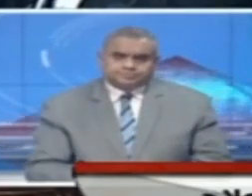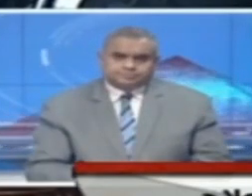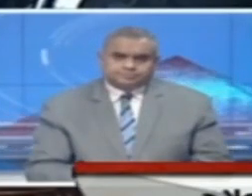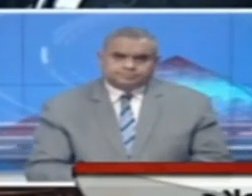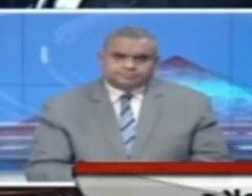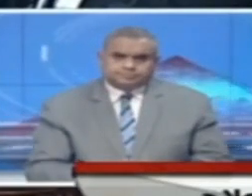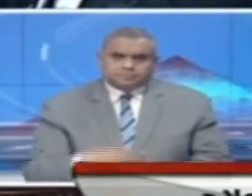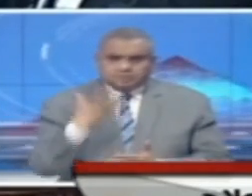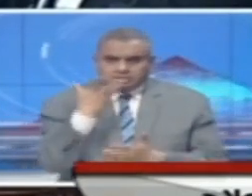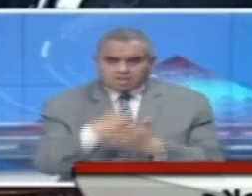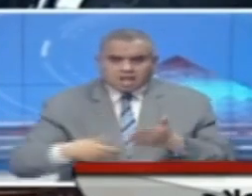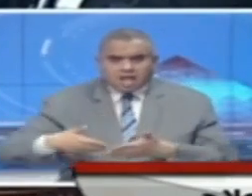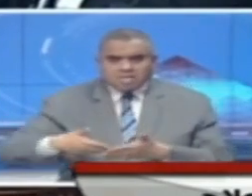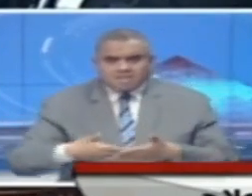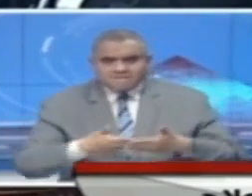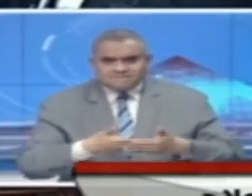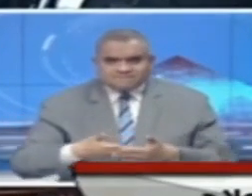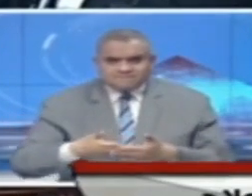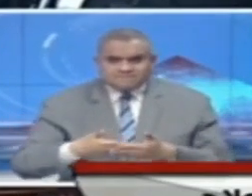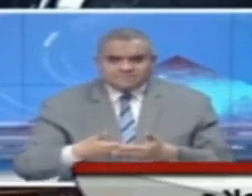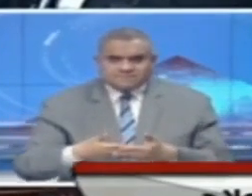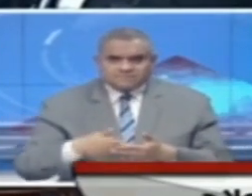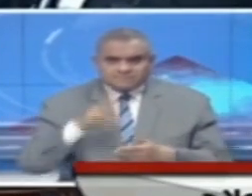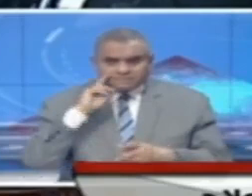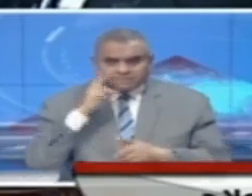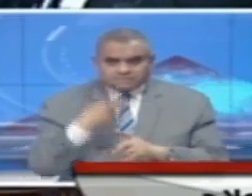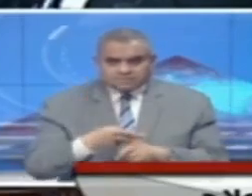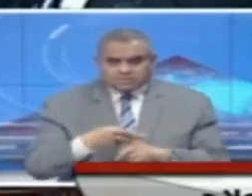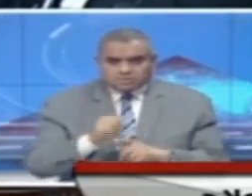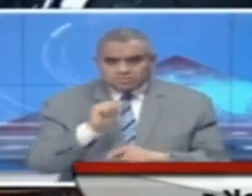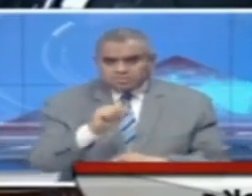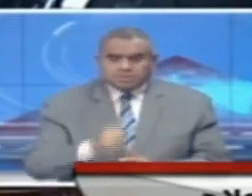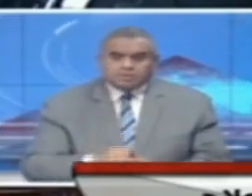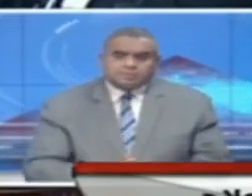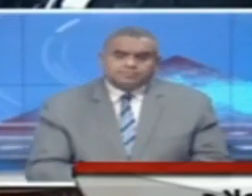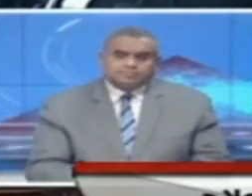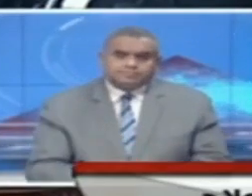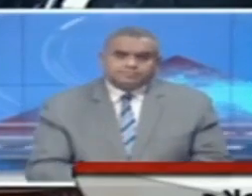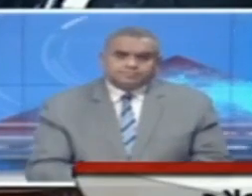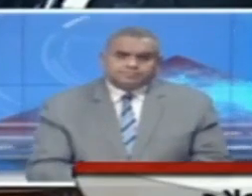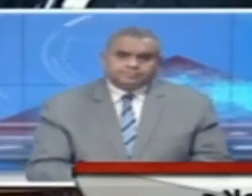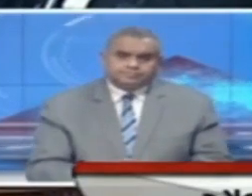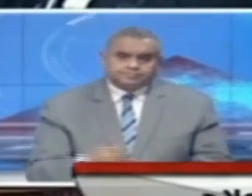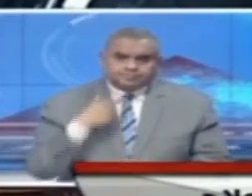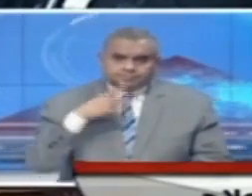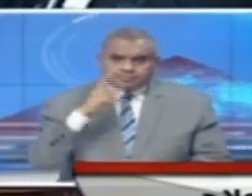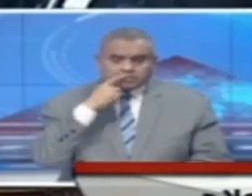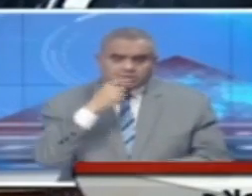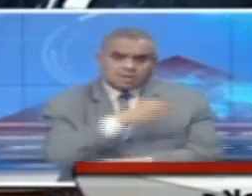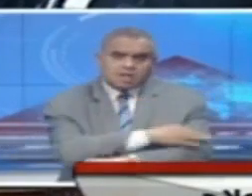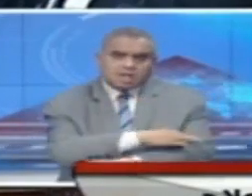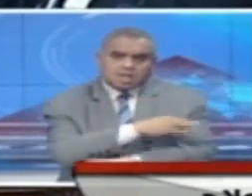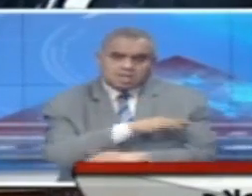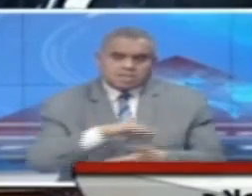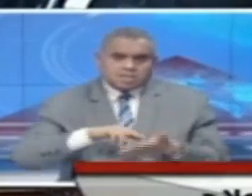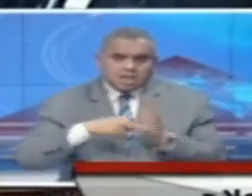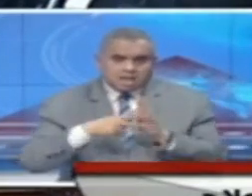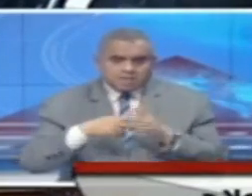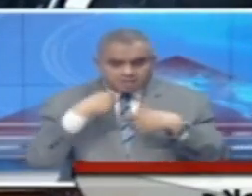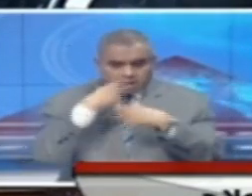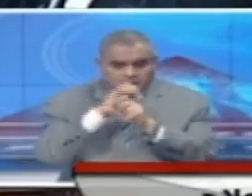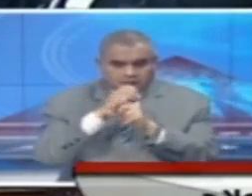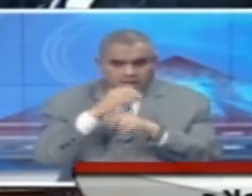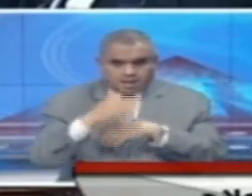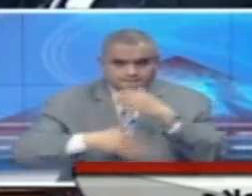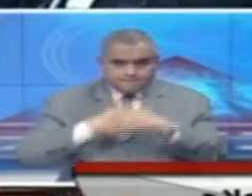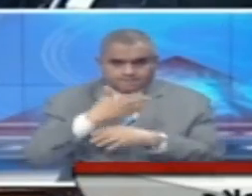اللي هم الاطفال. اولا اللي احنا عايزين نشوف امكانية ان احنا نختبر ونفحص ما بعد